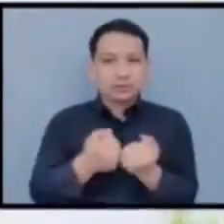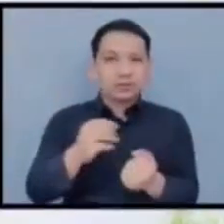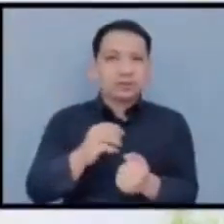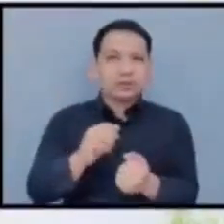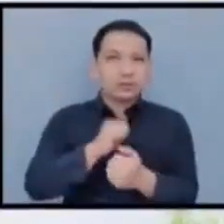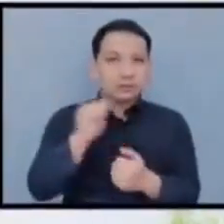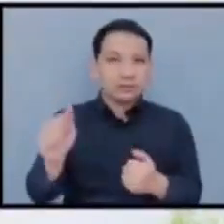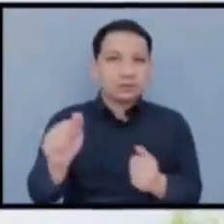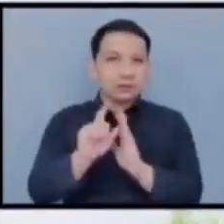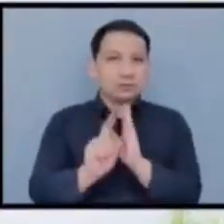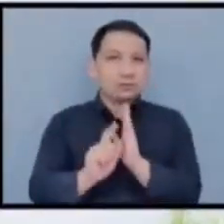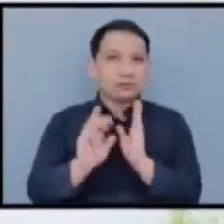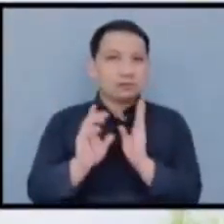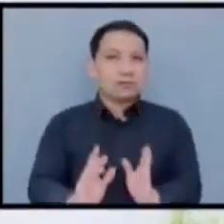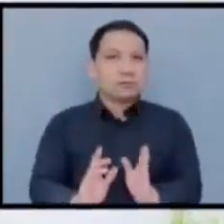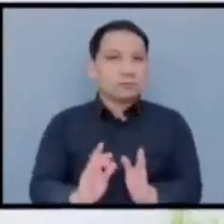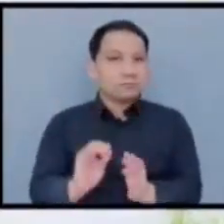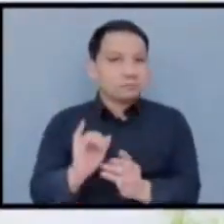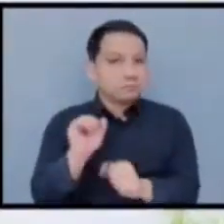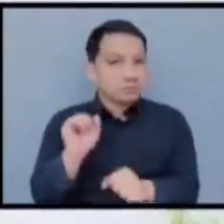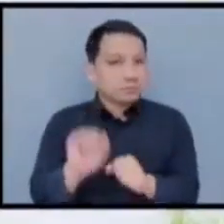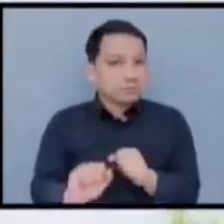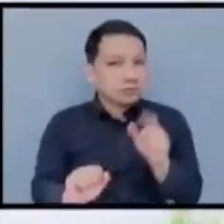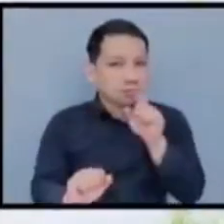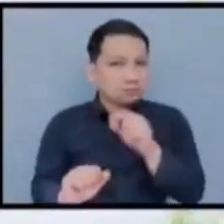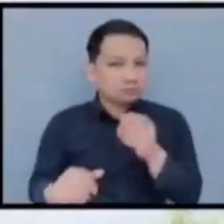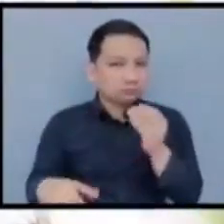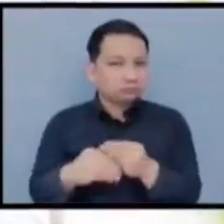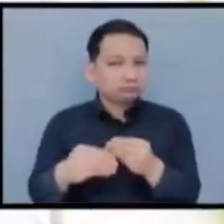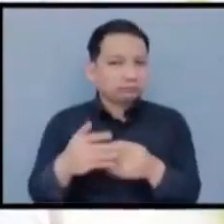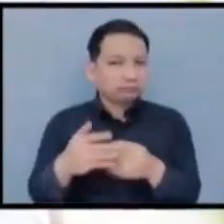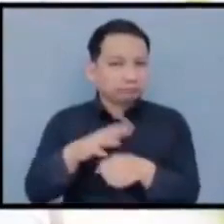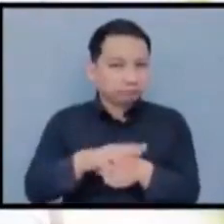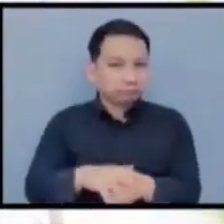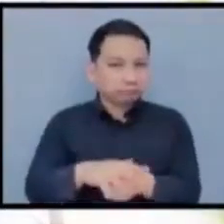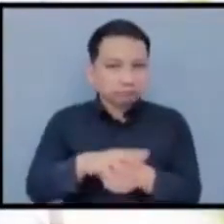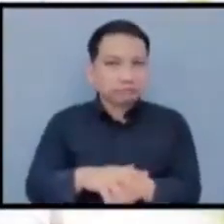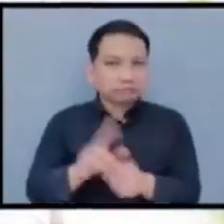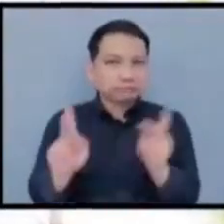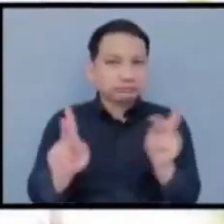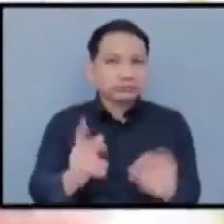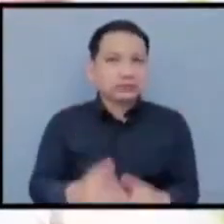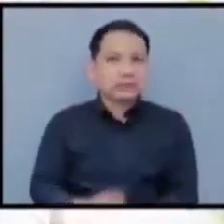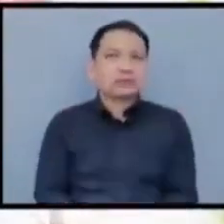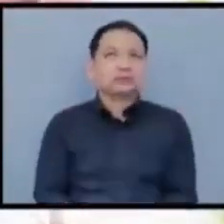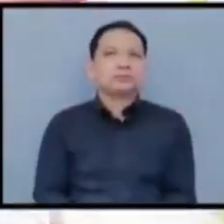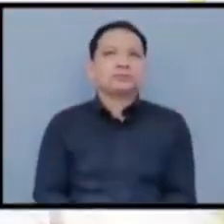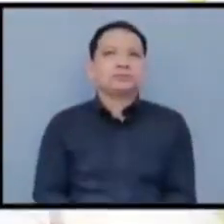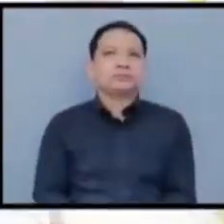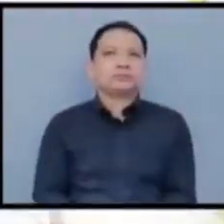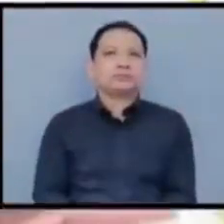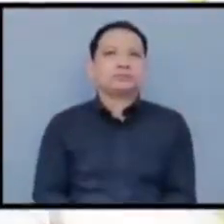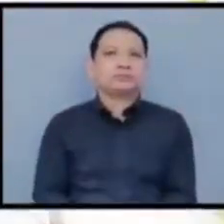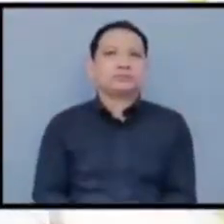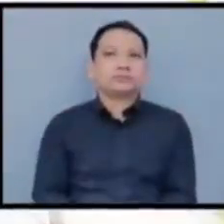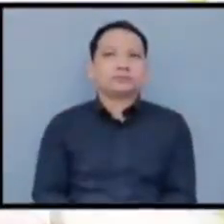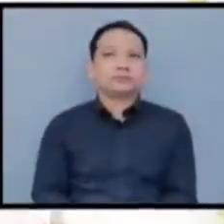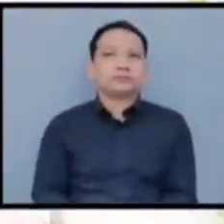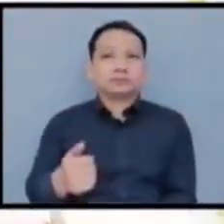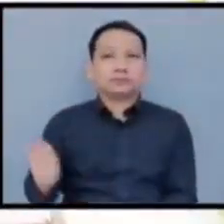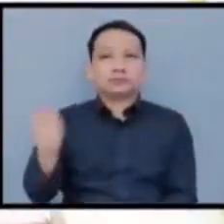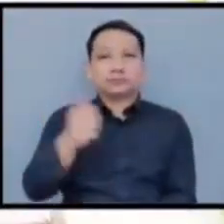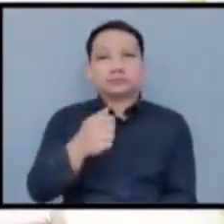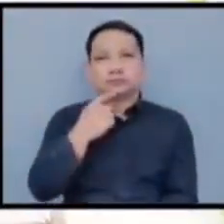So, kaya talaga nakakadagdag pressure yan dito sa mga tao. Sinabi naman po ni Secretary Abalos na wala daw kinalaman yung mga